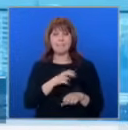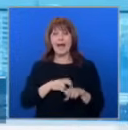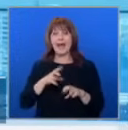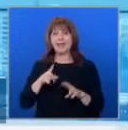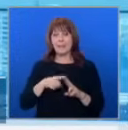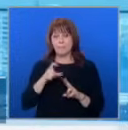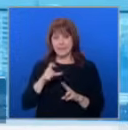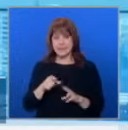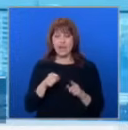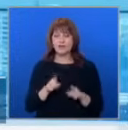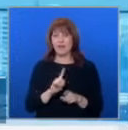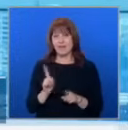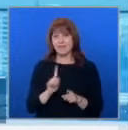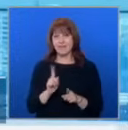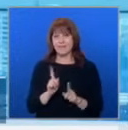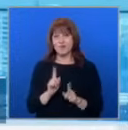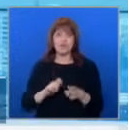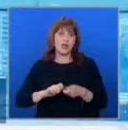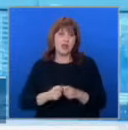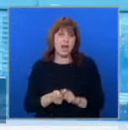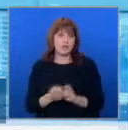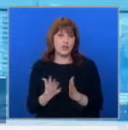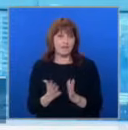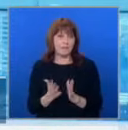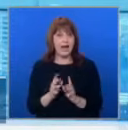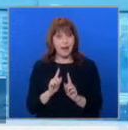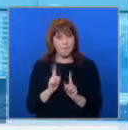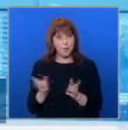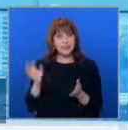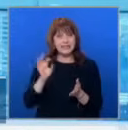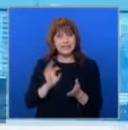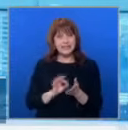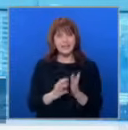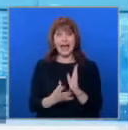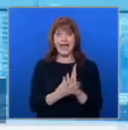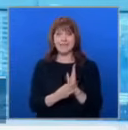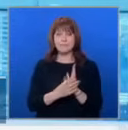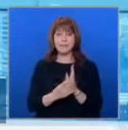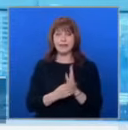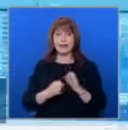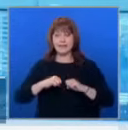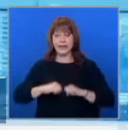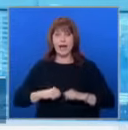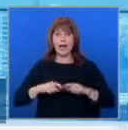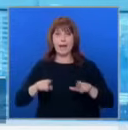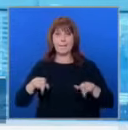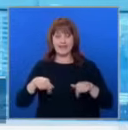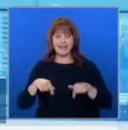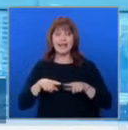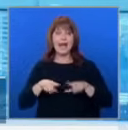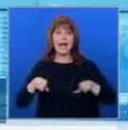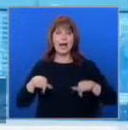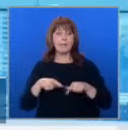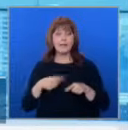това да бъде нарушено. Дали може да се стигне до експертен кабинет, дали да бъде кабинет на